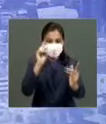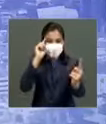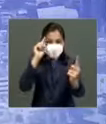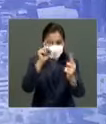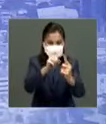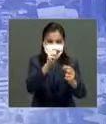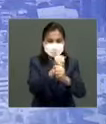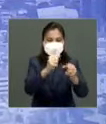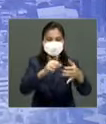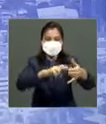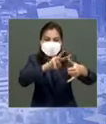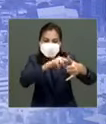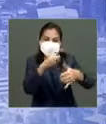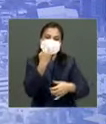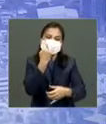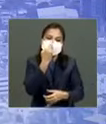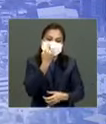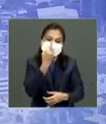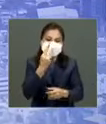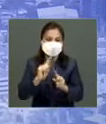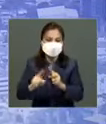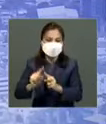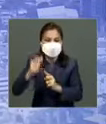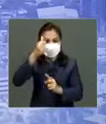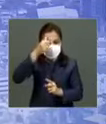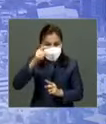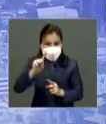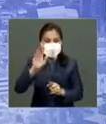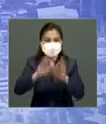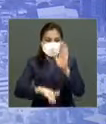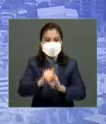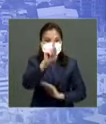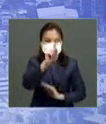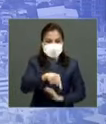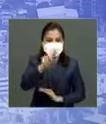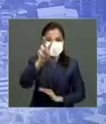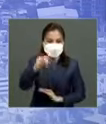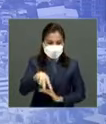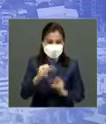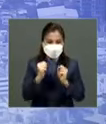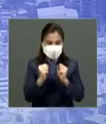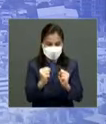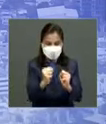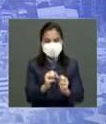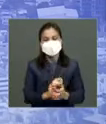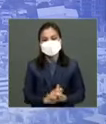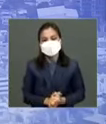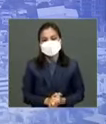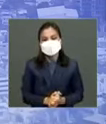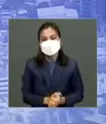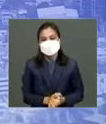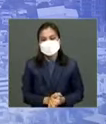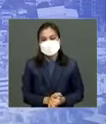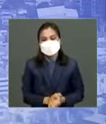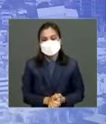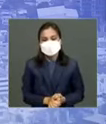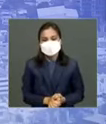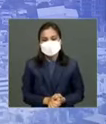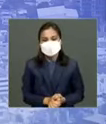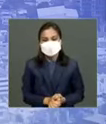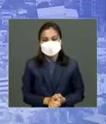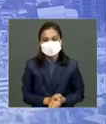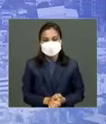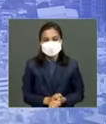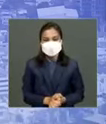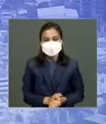ให้ได้มากที่สุดนะครับก็เฉลี่ยแล้วก็วันละ 1,000-2,000 เนี่ยนะครับก็พยายามที่จะทำขณะเดียวกันในสถ